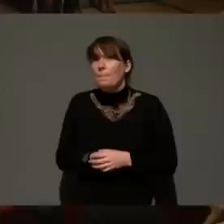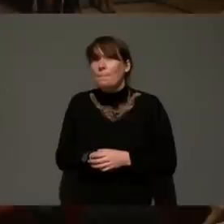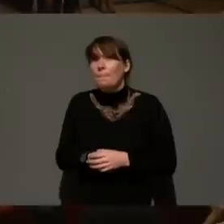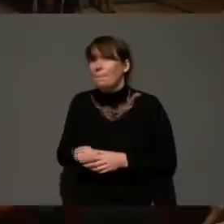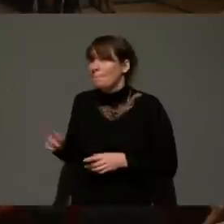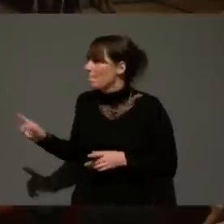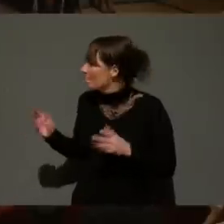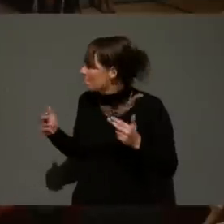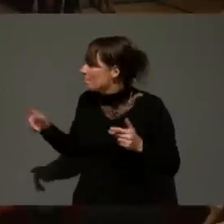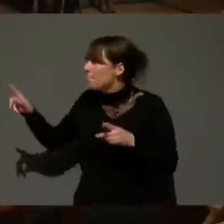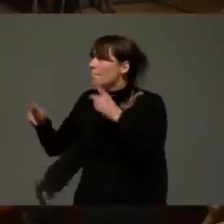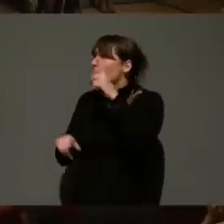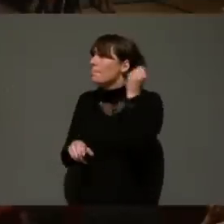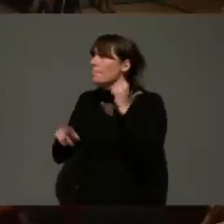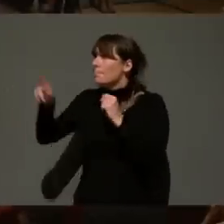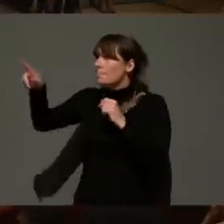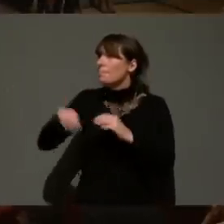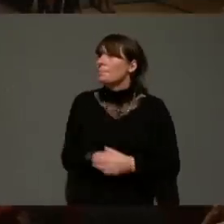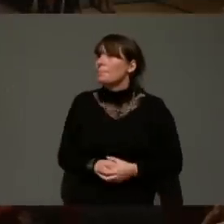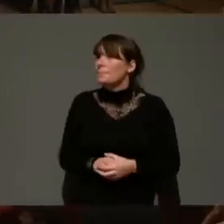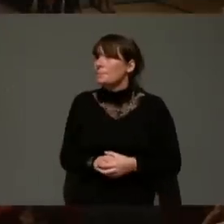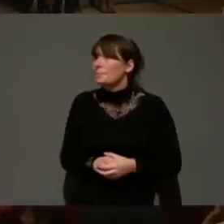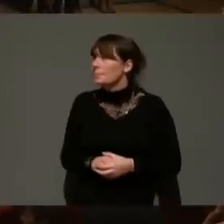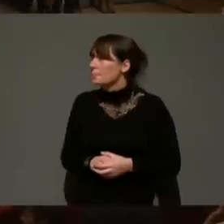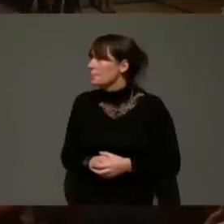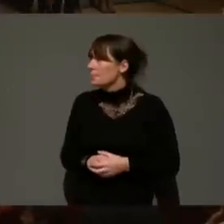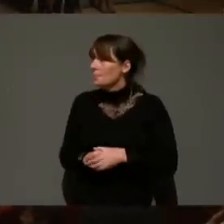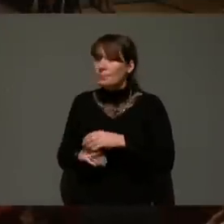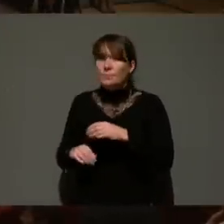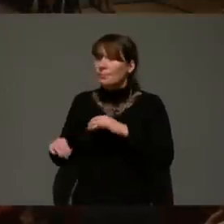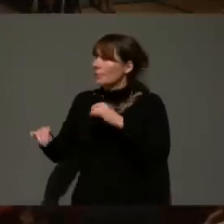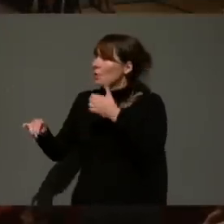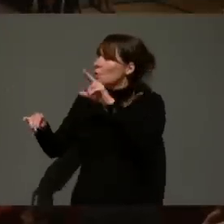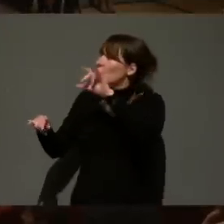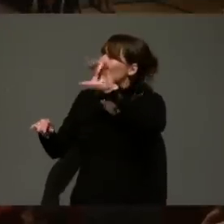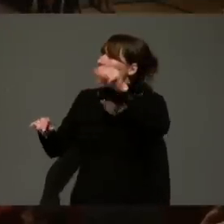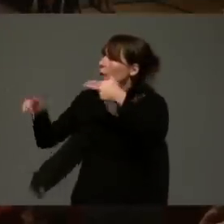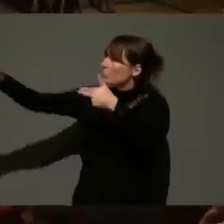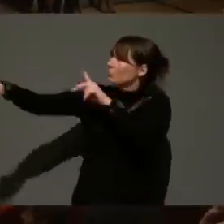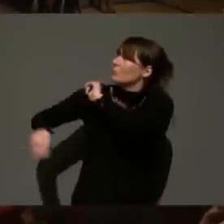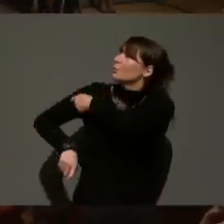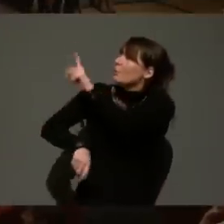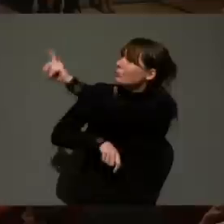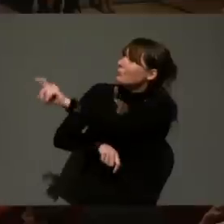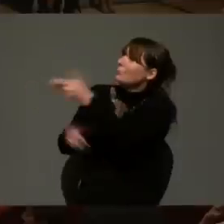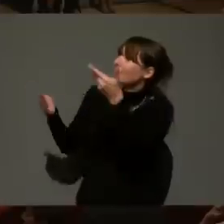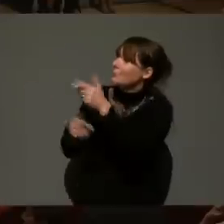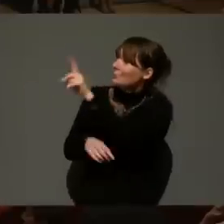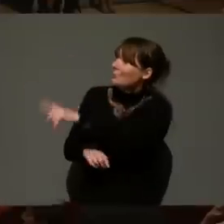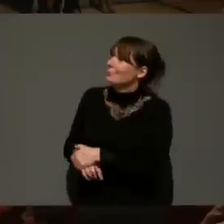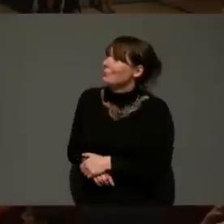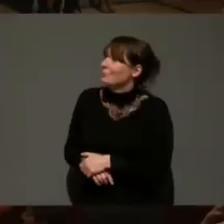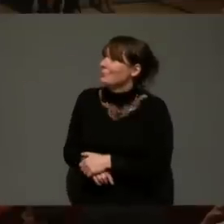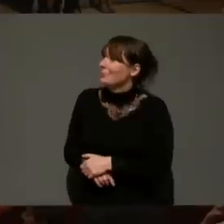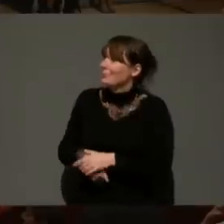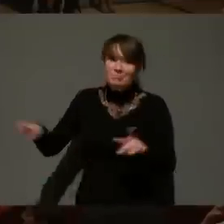Non ? Oui, monsieur. Julien vous apporte le... Alors, je ne sais pas ce qu'il fait comme sport, Julien. Qu'est-ce que tu fais comme sport ?